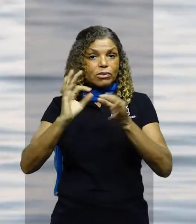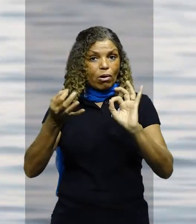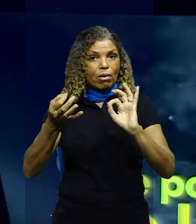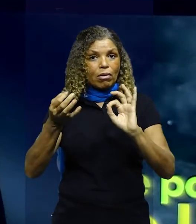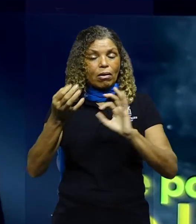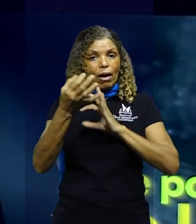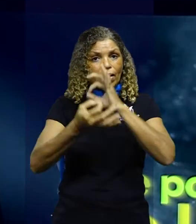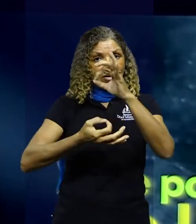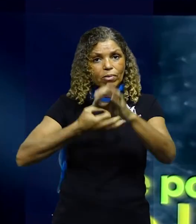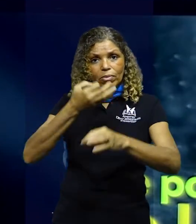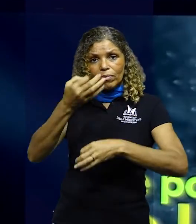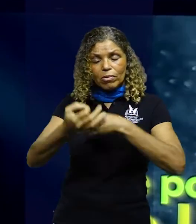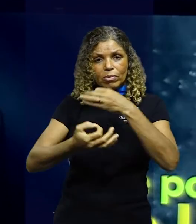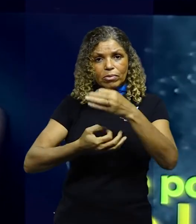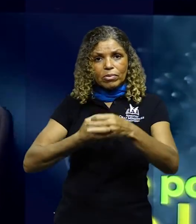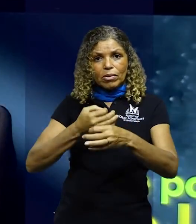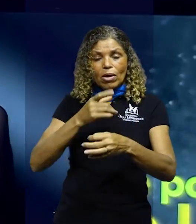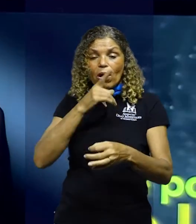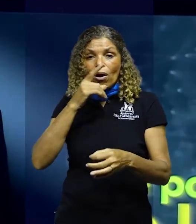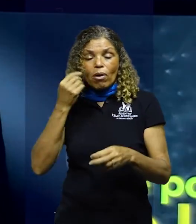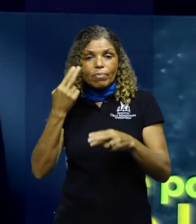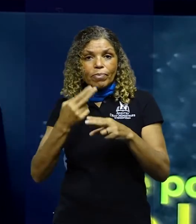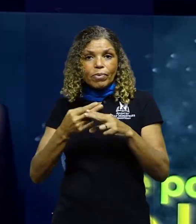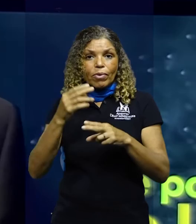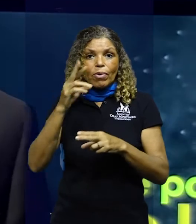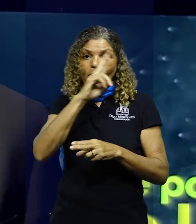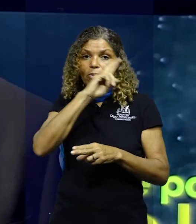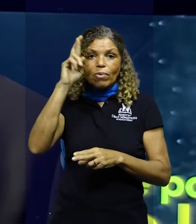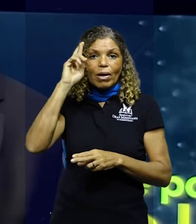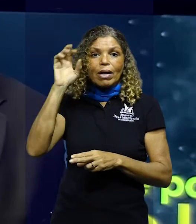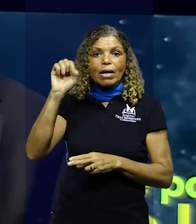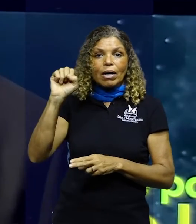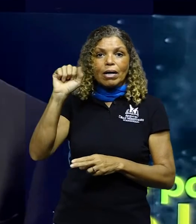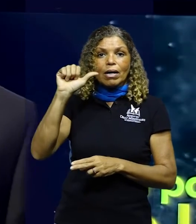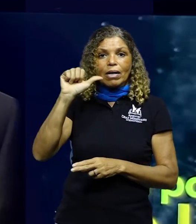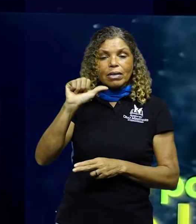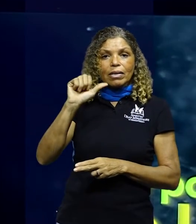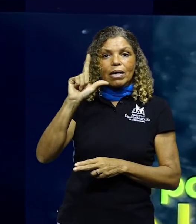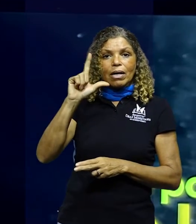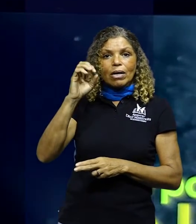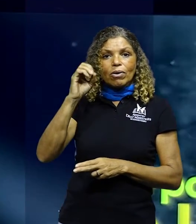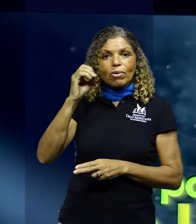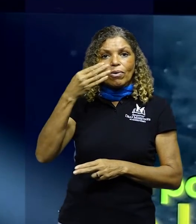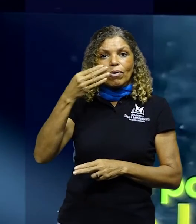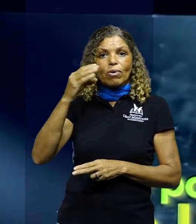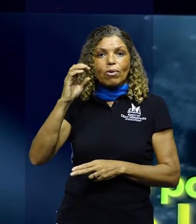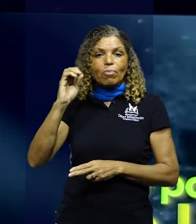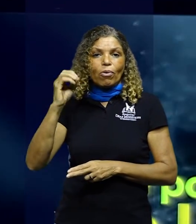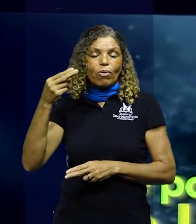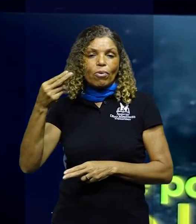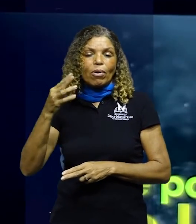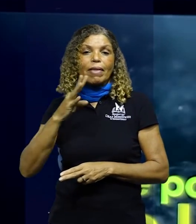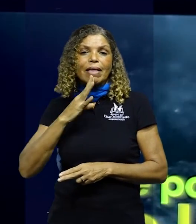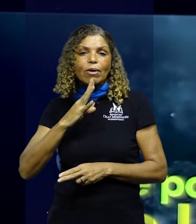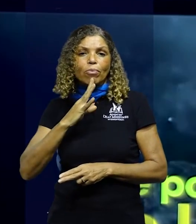de la Bible. Cet homme s'appelait Salomon. Salomon était